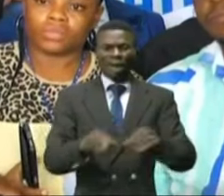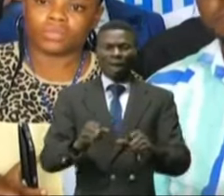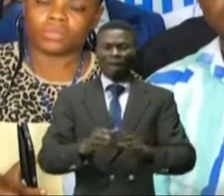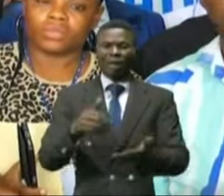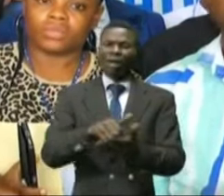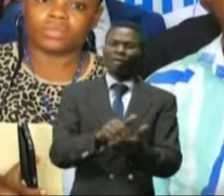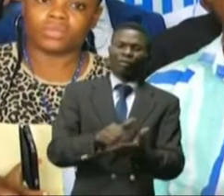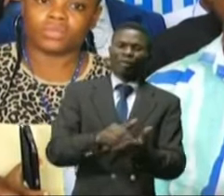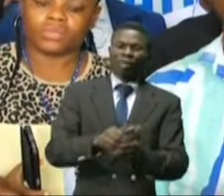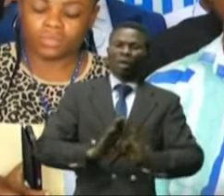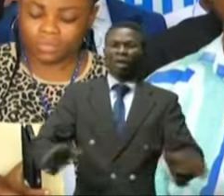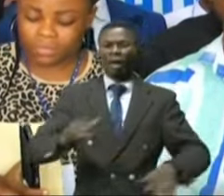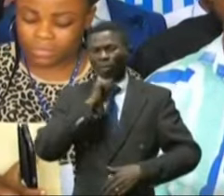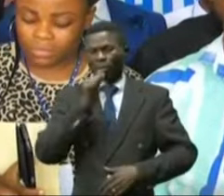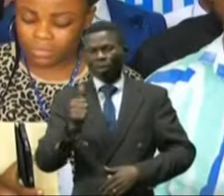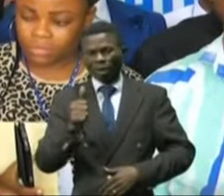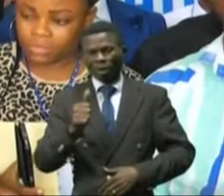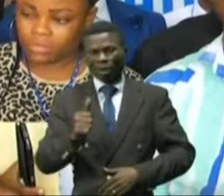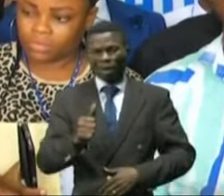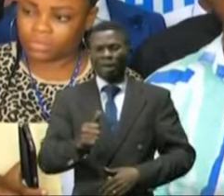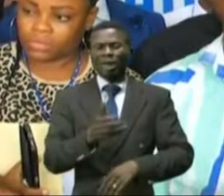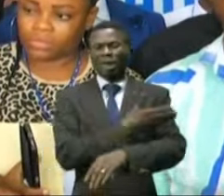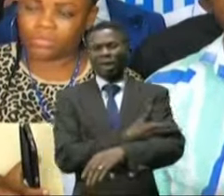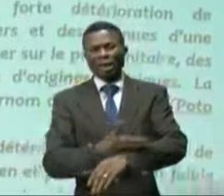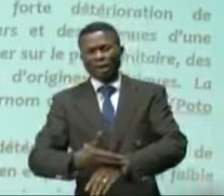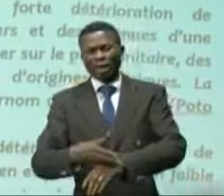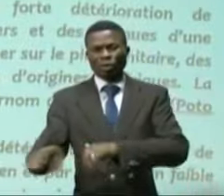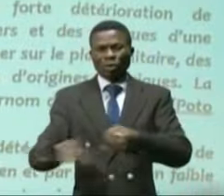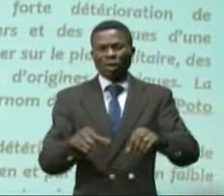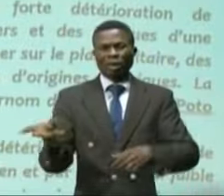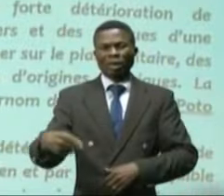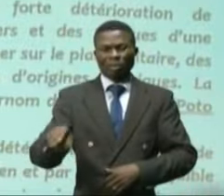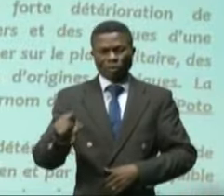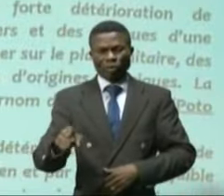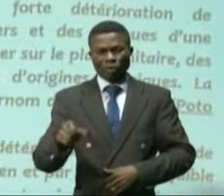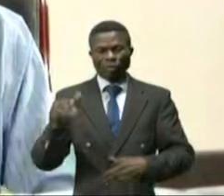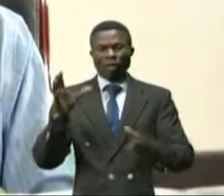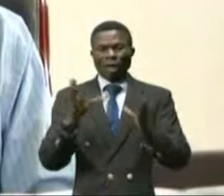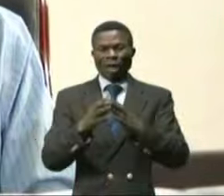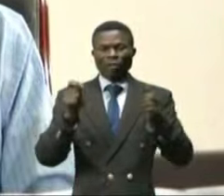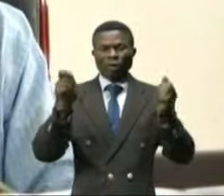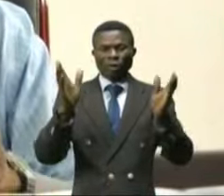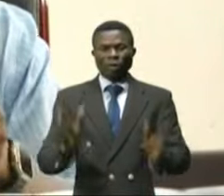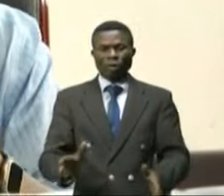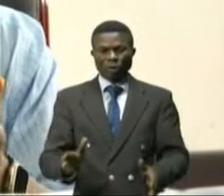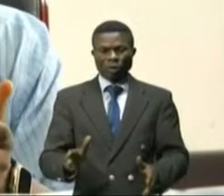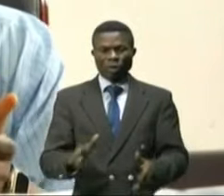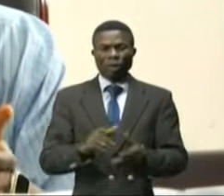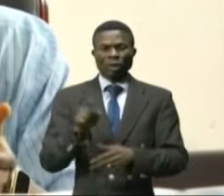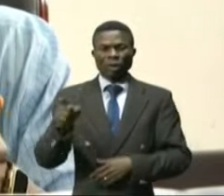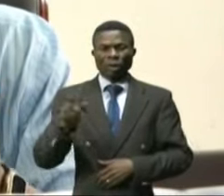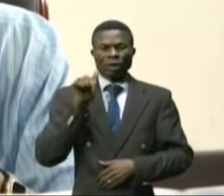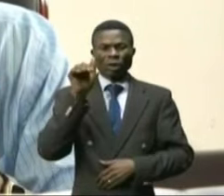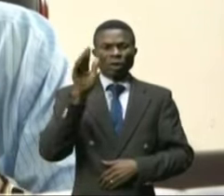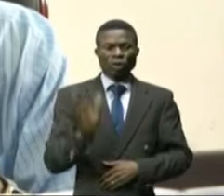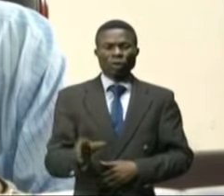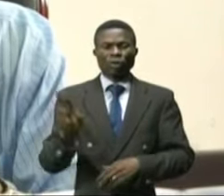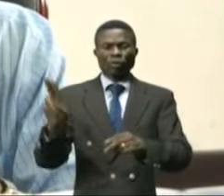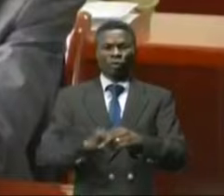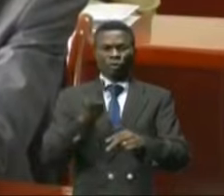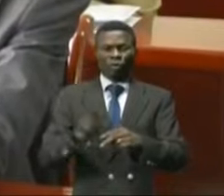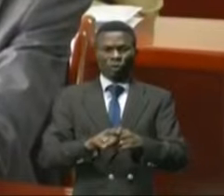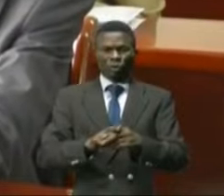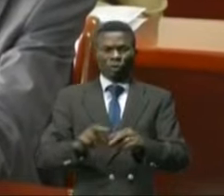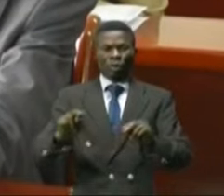incompétents et les instabilités de gestion des provinces. Face à la presse, Carbone Béni, directeur exécutif de